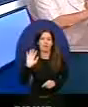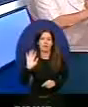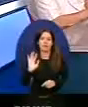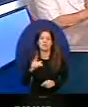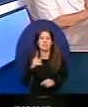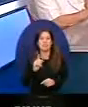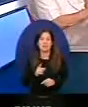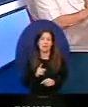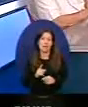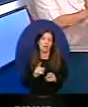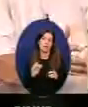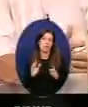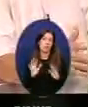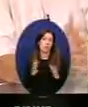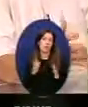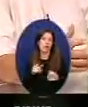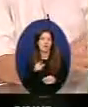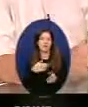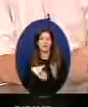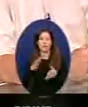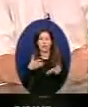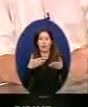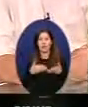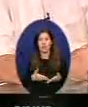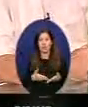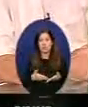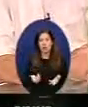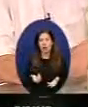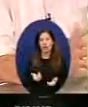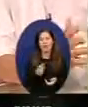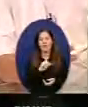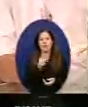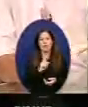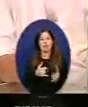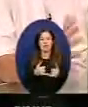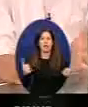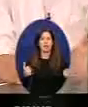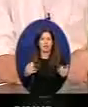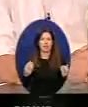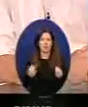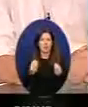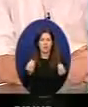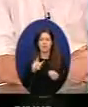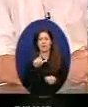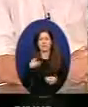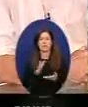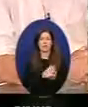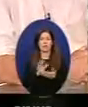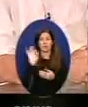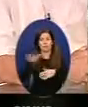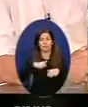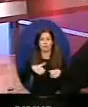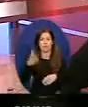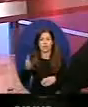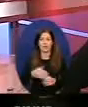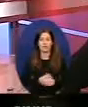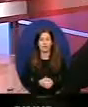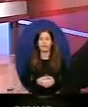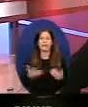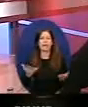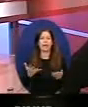צריך לחזור, אולי זה יותר יעיל מאשר לפתח איזשהו אמצעי, אבל זה החלטות של השלטון. תגיד, איך קרה